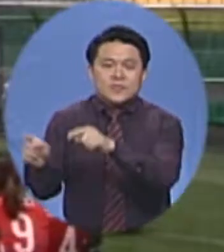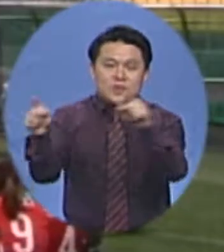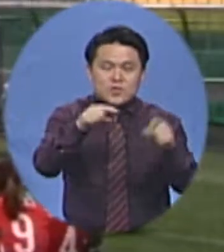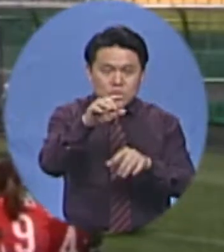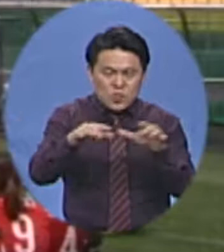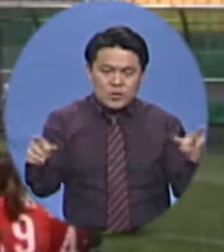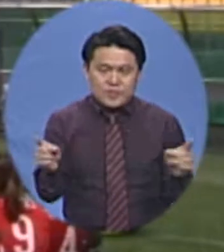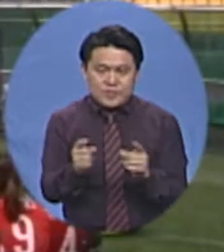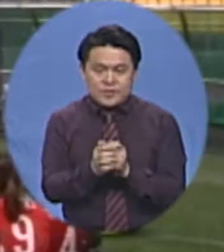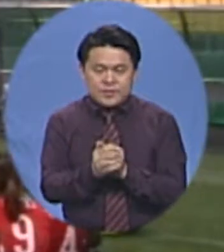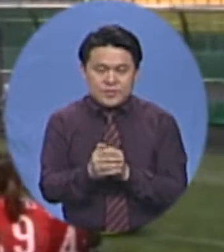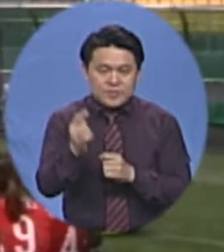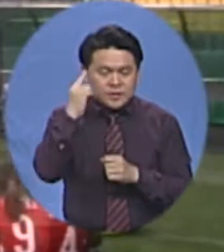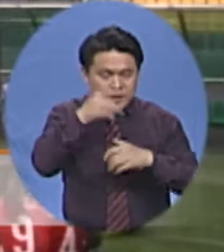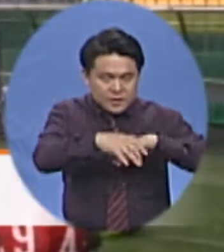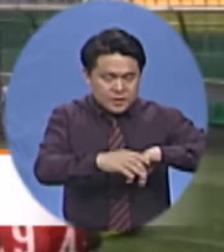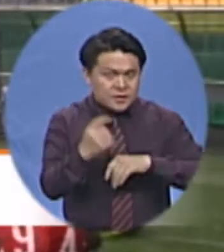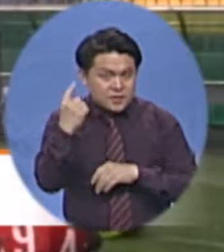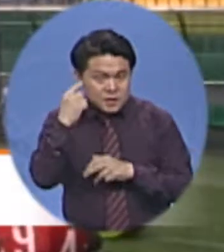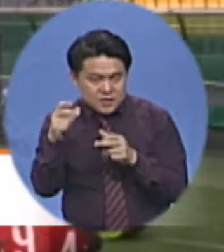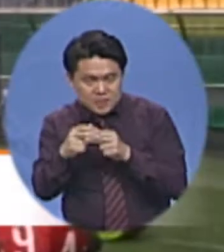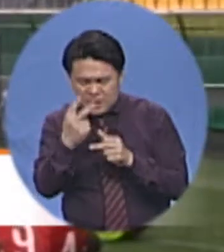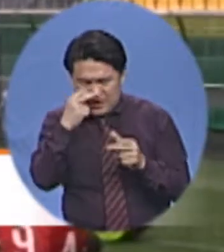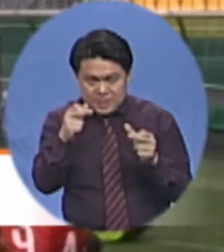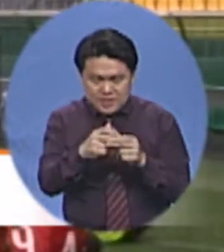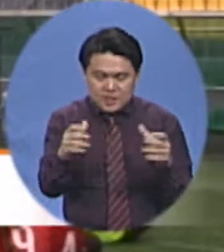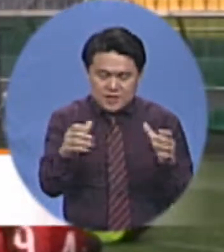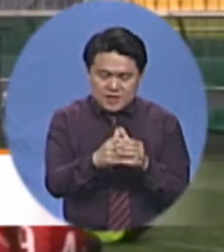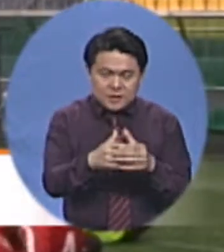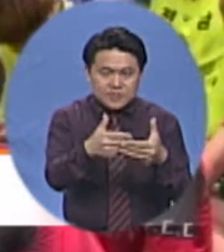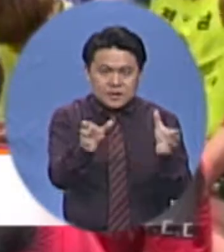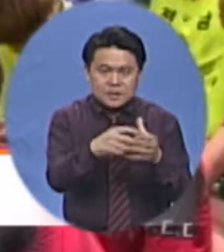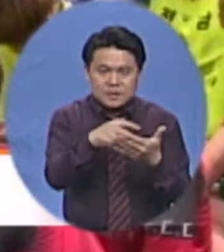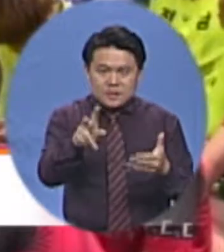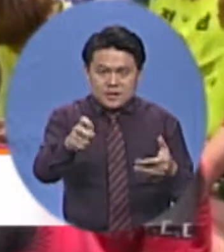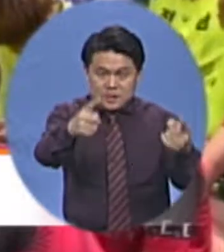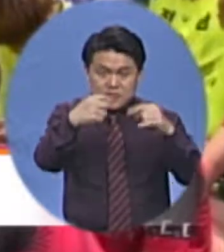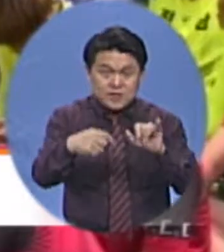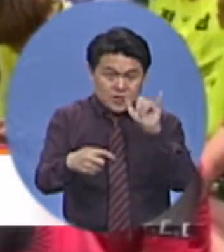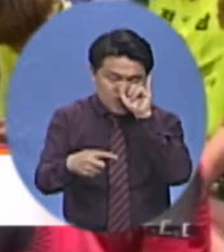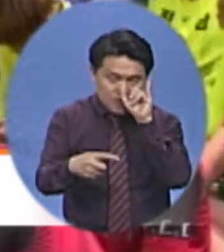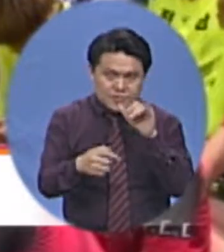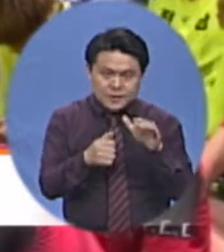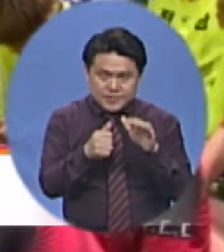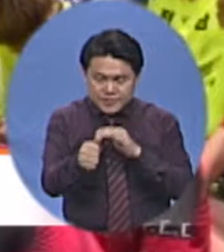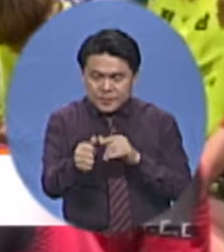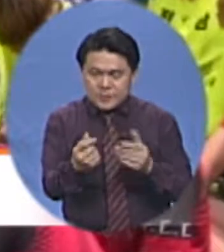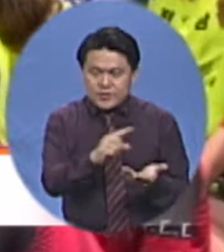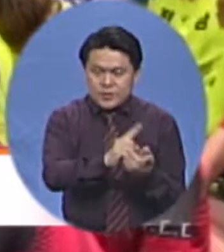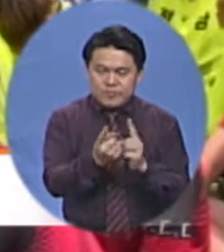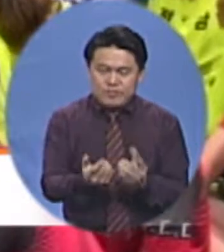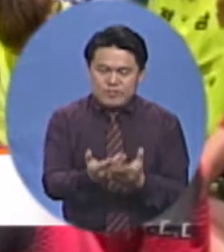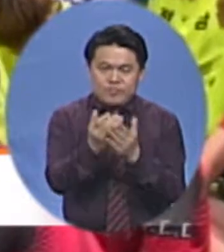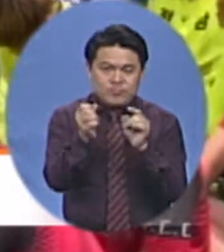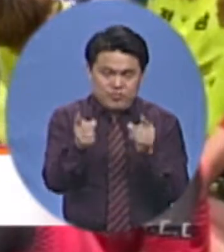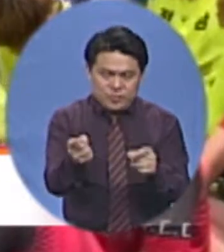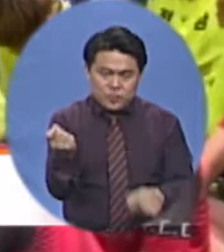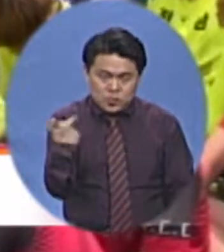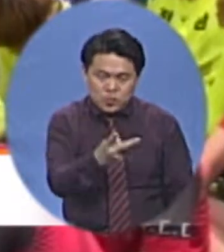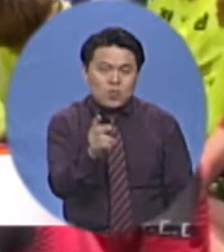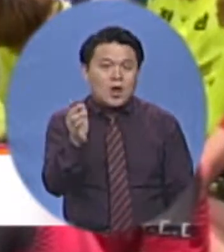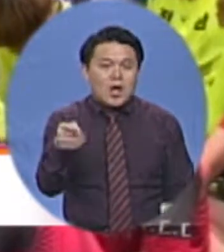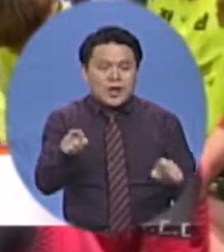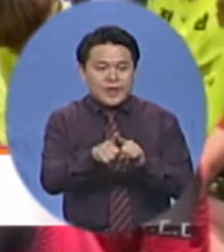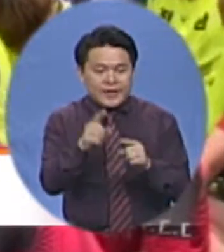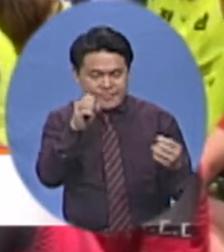전국에서 지적 청각, 시각장애인 축구 20여 개 팀이 출전한 대회는 선수들이 발전해가는 기회에서 나아가